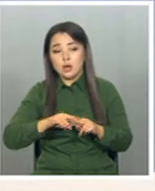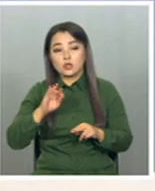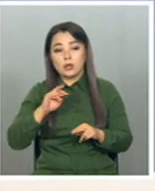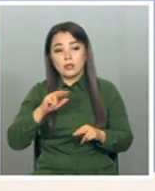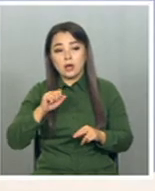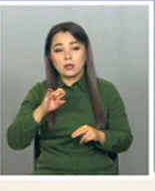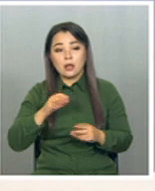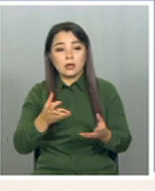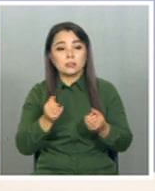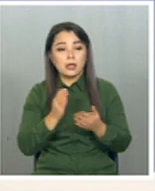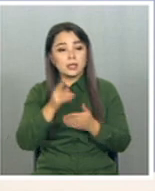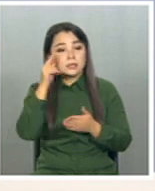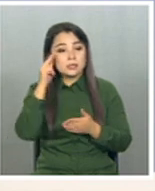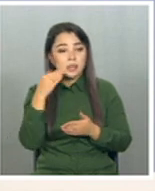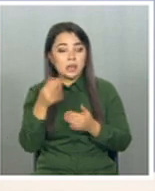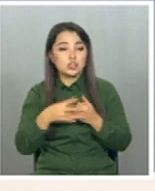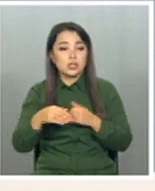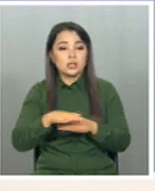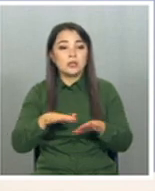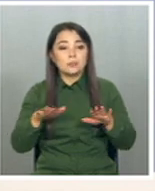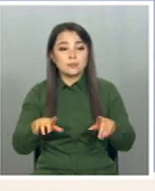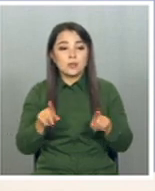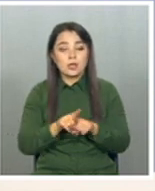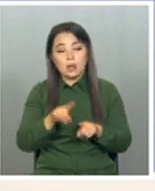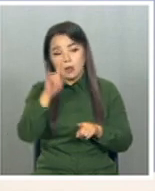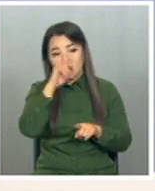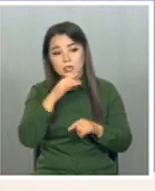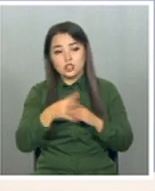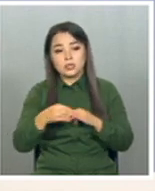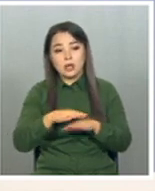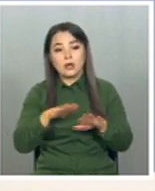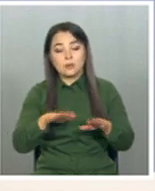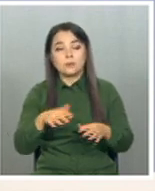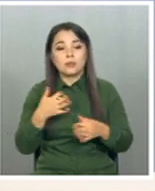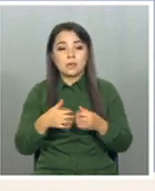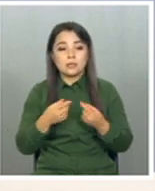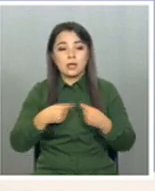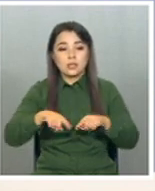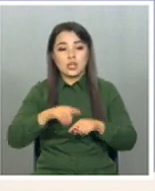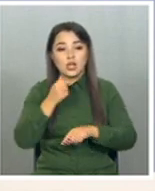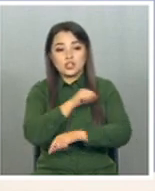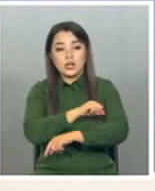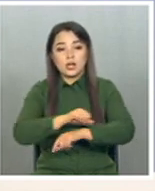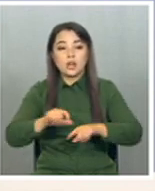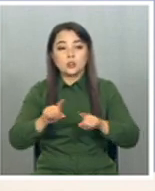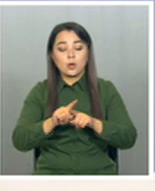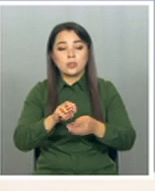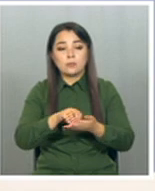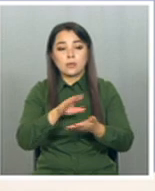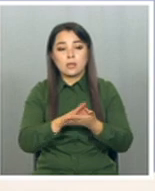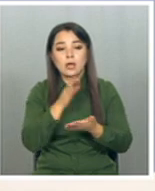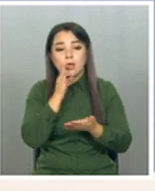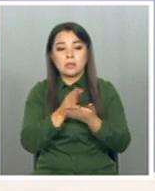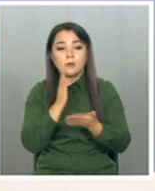алған қытайлардың жері мен қазақ жері арасындағы шекараны белгілеу керек болды.